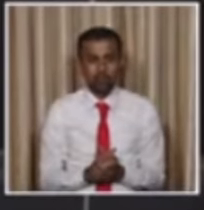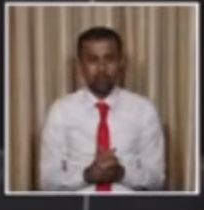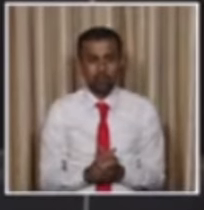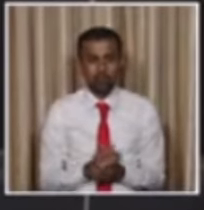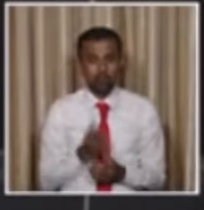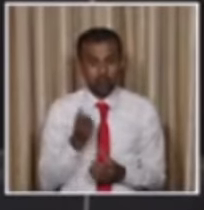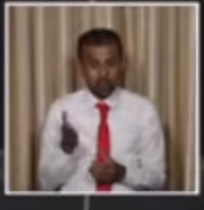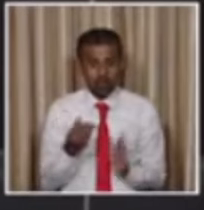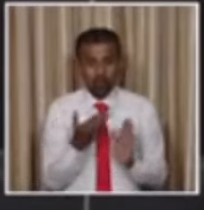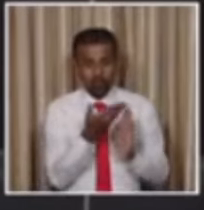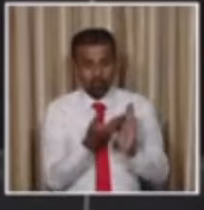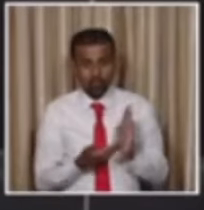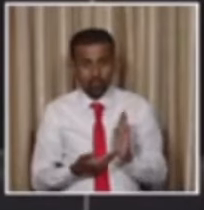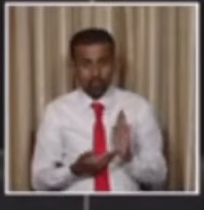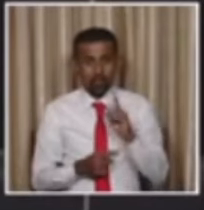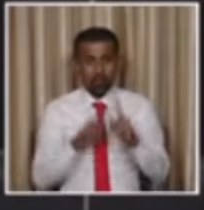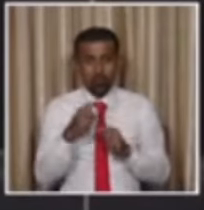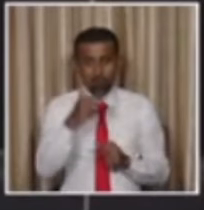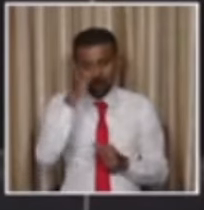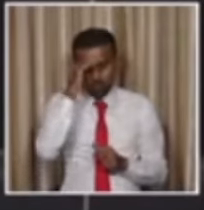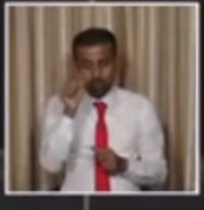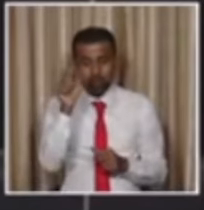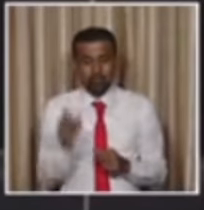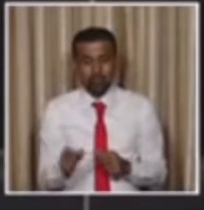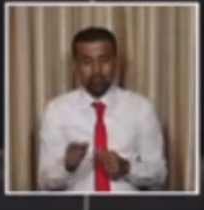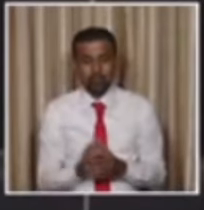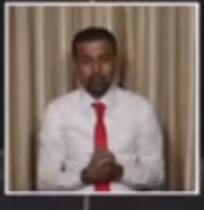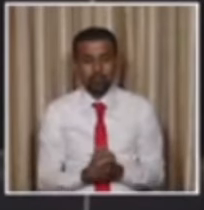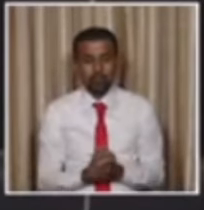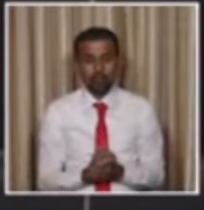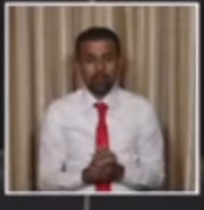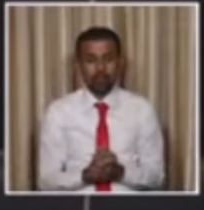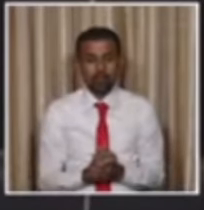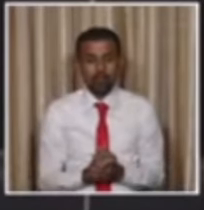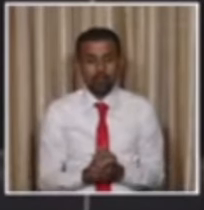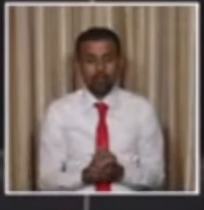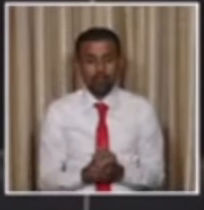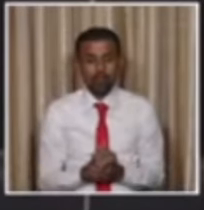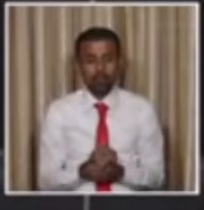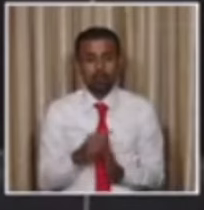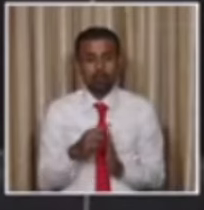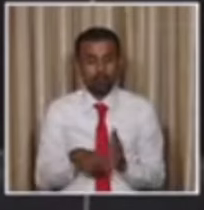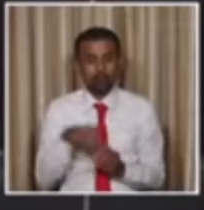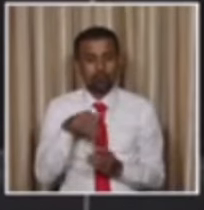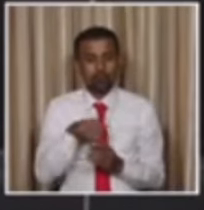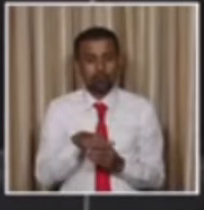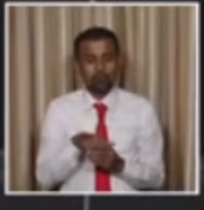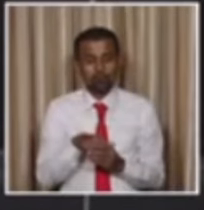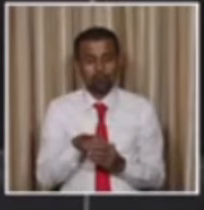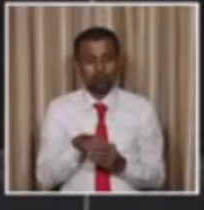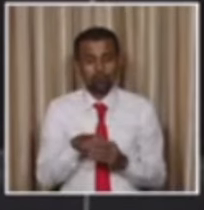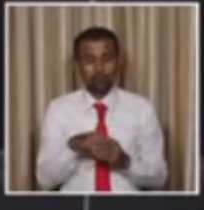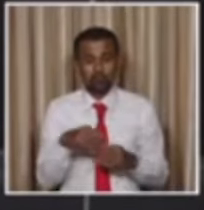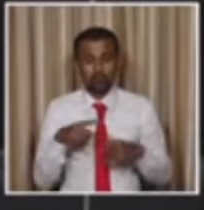මේ සඳහන් වන ගරු කතානායකතුමා ශ්‍රී ලංකා පාර්ලිමේන්තුවේ